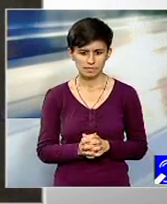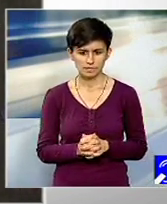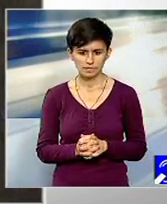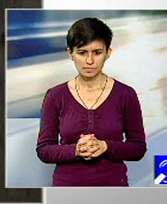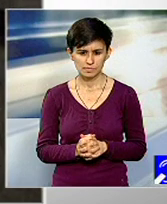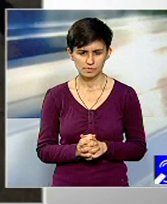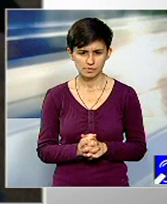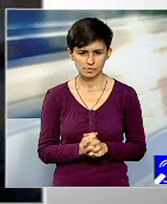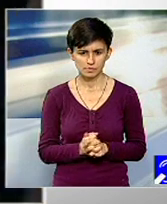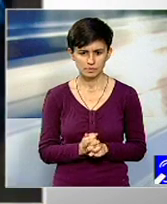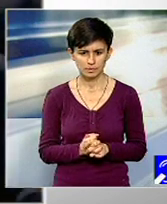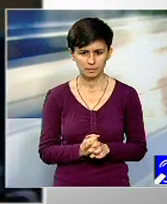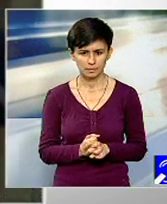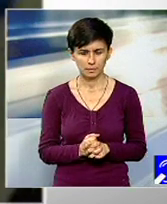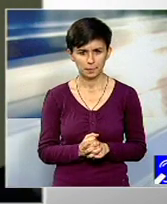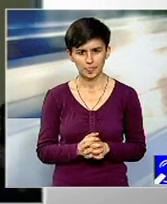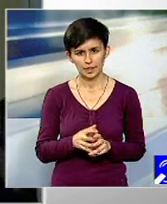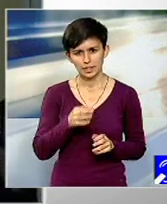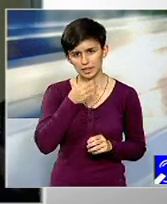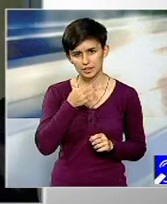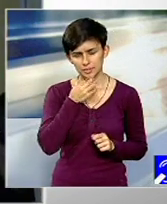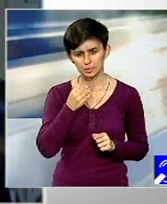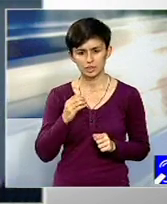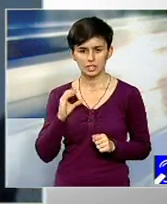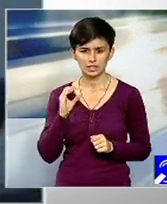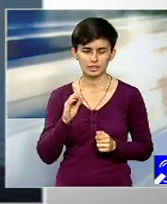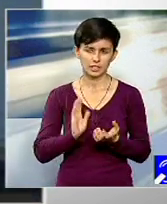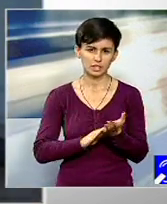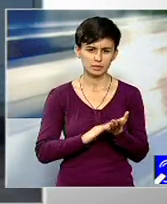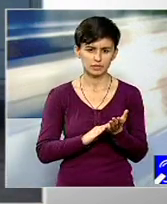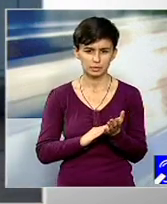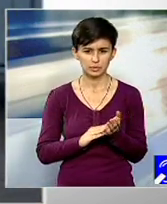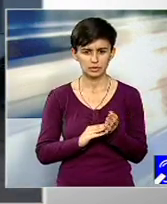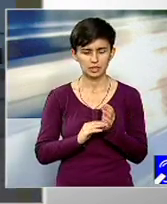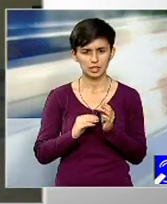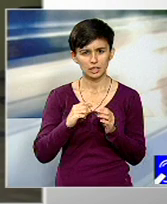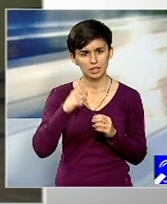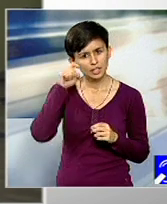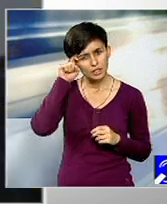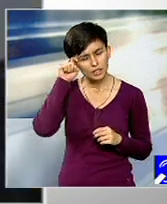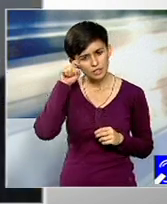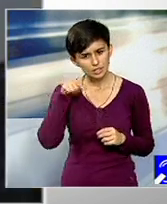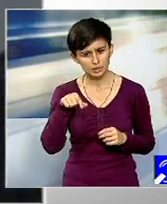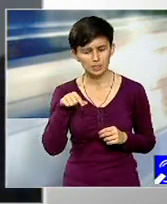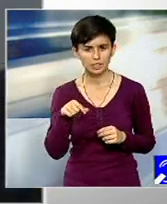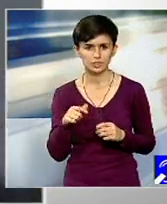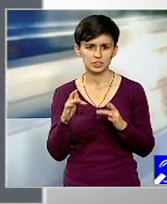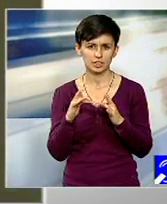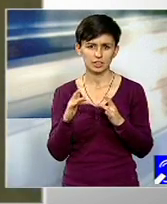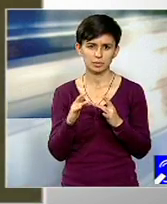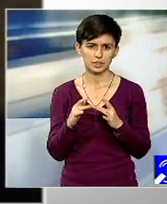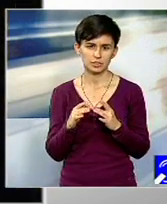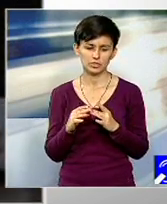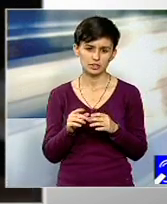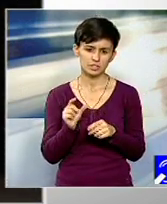Spunea Cristian puțin mai devreme despre faptul că am putea să credem că de fapt aceste reprize durează puțin, dar de